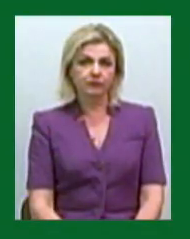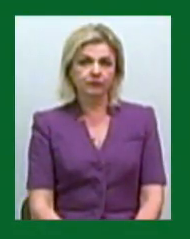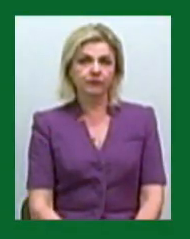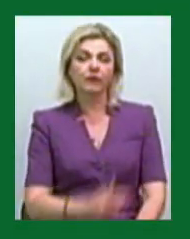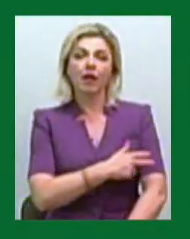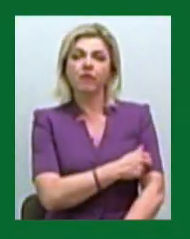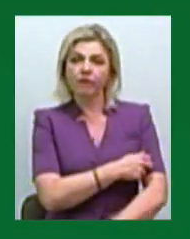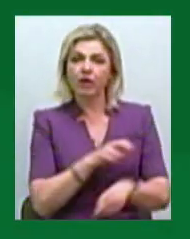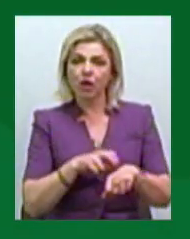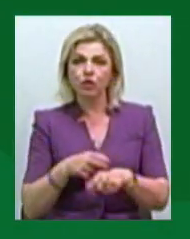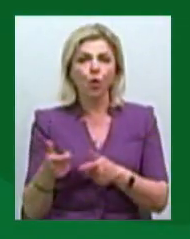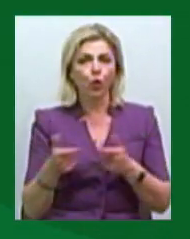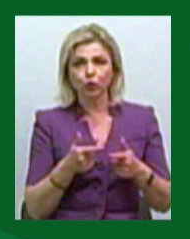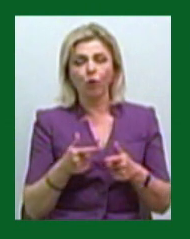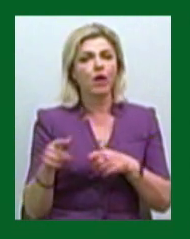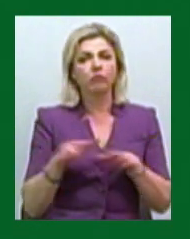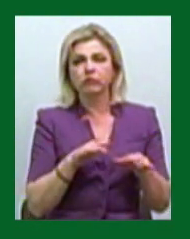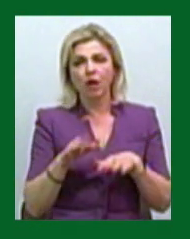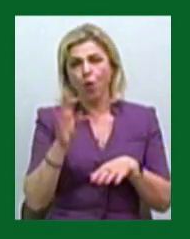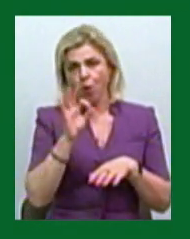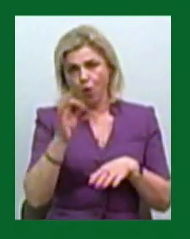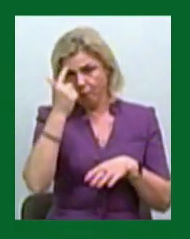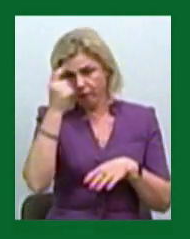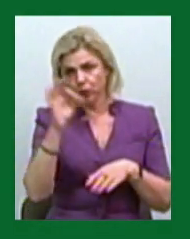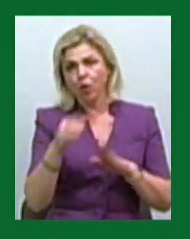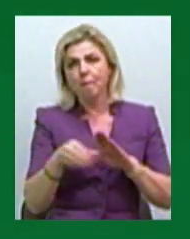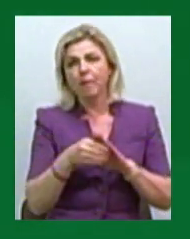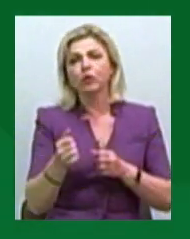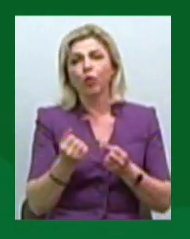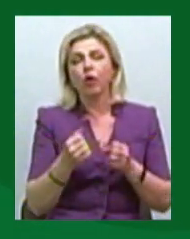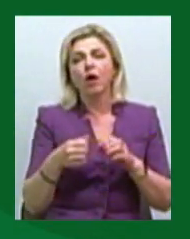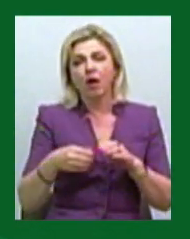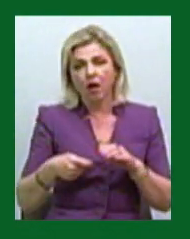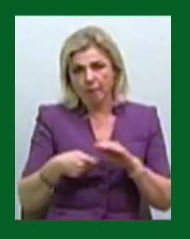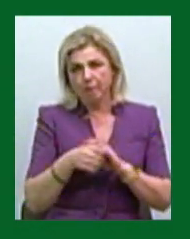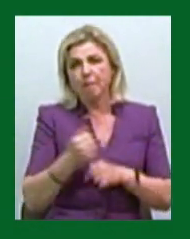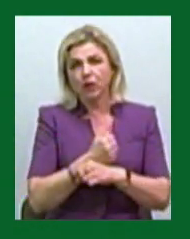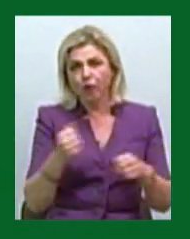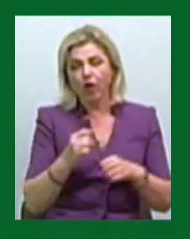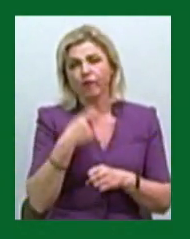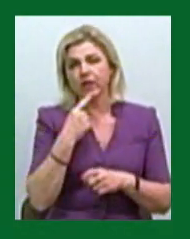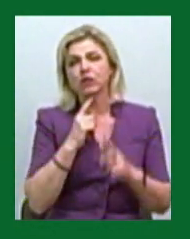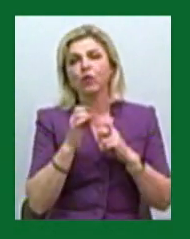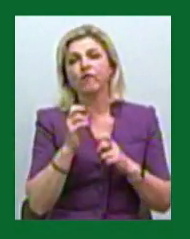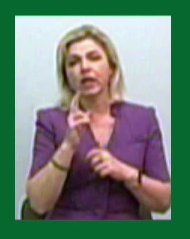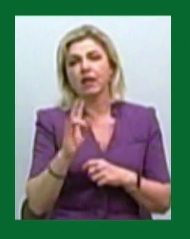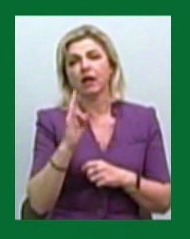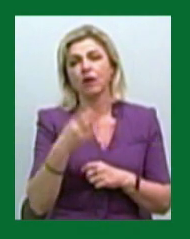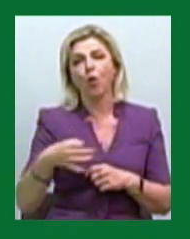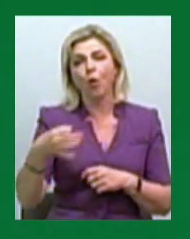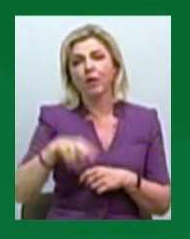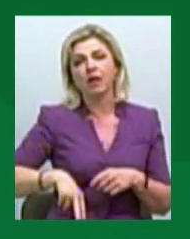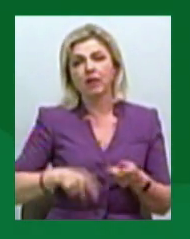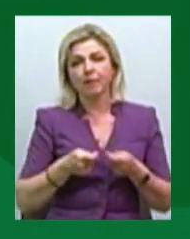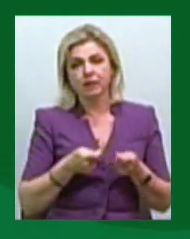Медики готові реагувати на повідомлення про замінування та діяти згідно з інструкціями, говорить речник управління охорони здоров'я Миколаївської